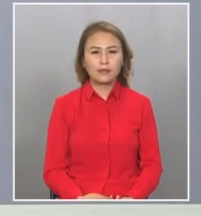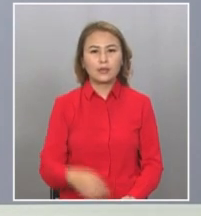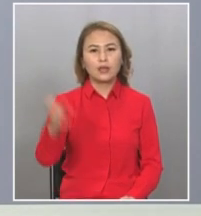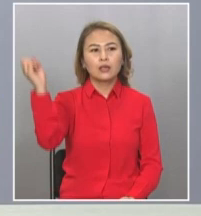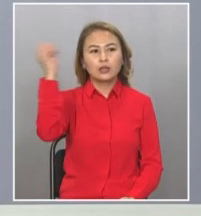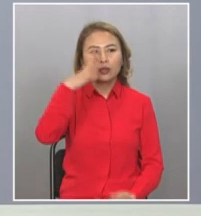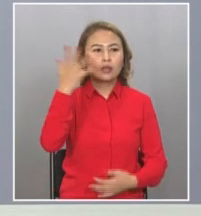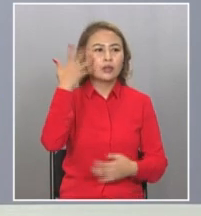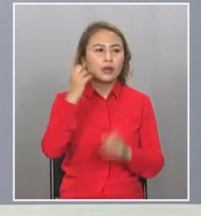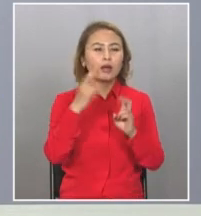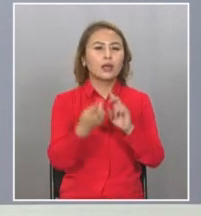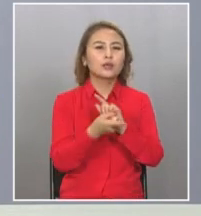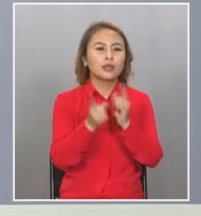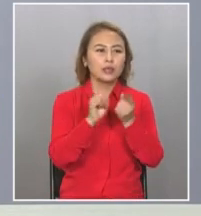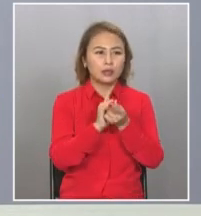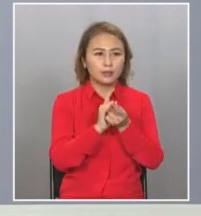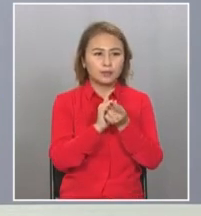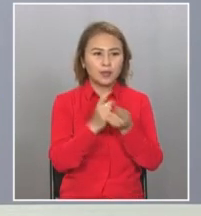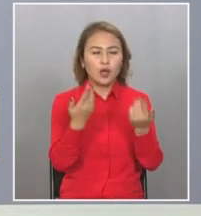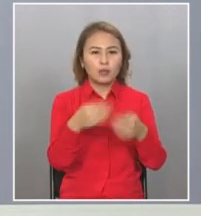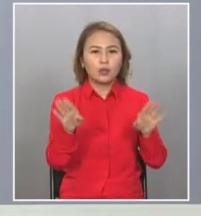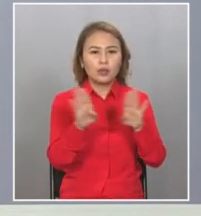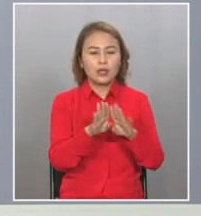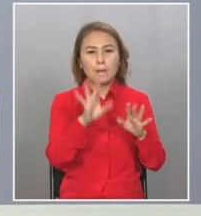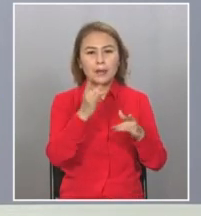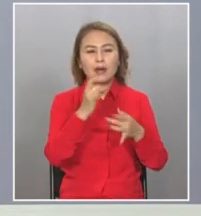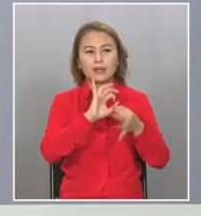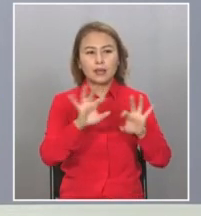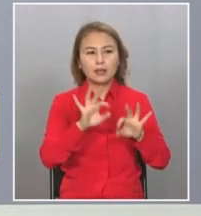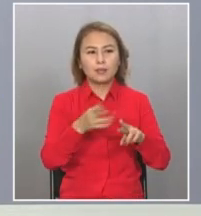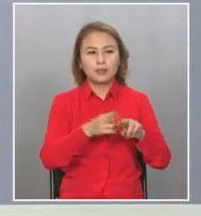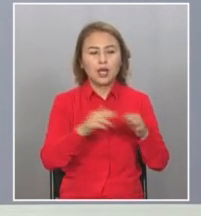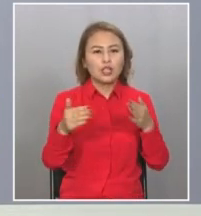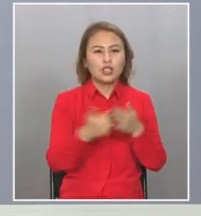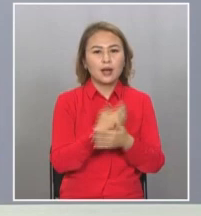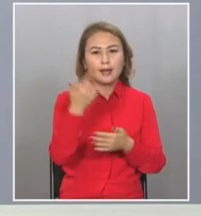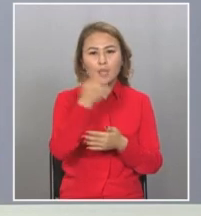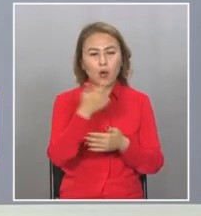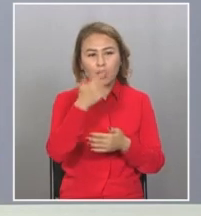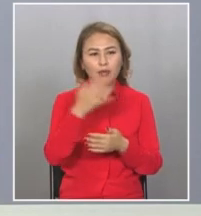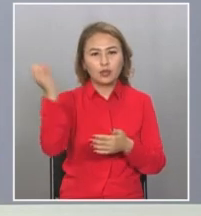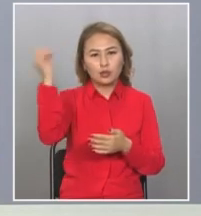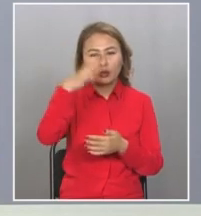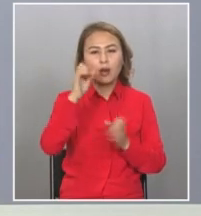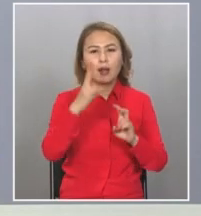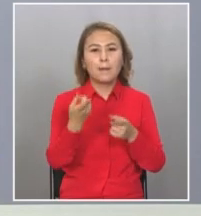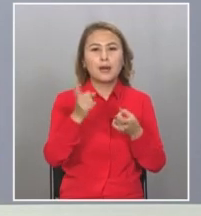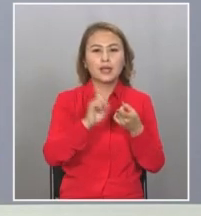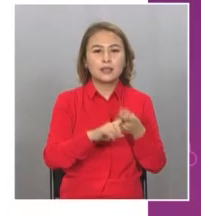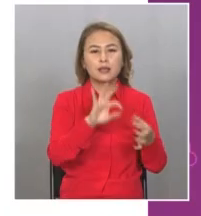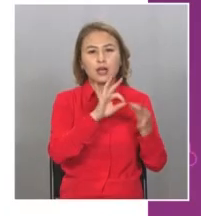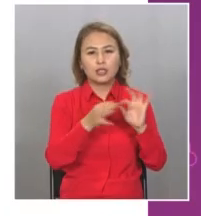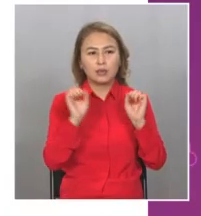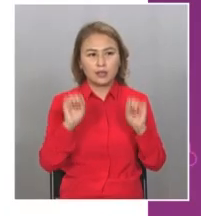Күн радиациясы қалай өзгереді? Осы ретте бір айта кететіні, жаңа географиялық ендікпен күн радиациясы қалай байланысатынын ашып